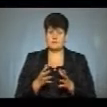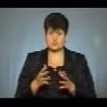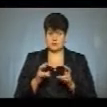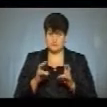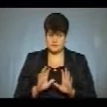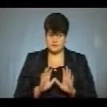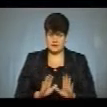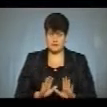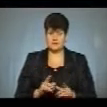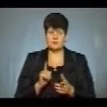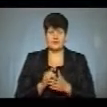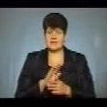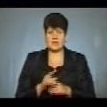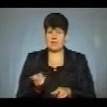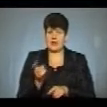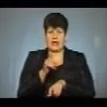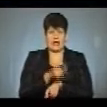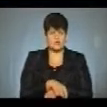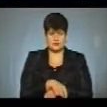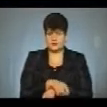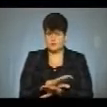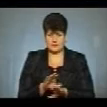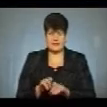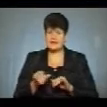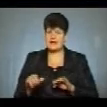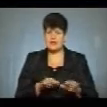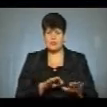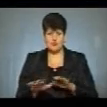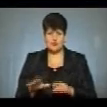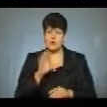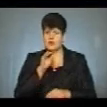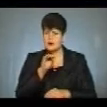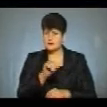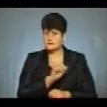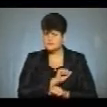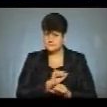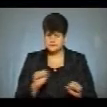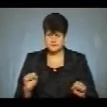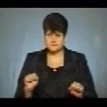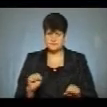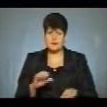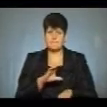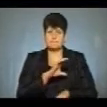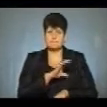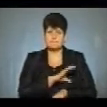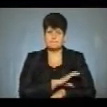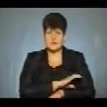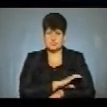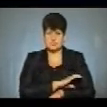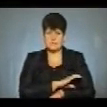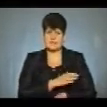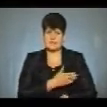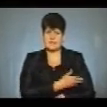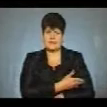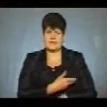маєте не перехрещувати ноги, ви маєте не рухатись під час вимірювання, не розмовляти. Манжету маєте поставити на рівень